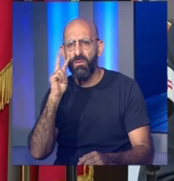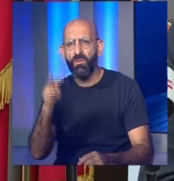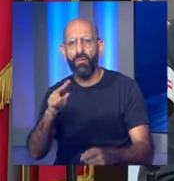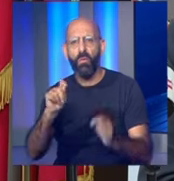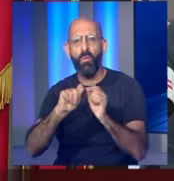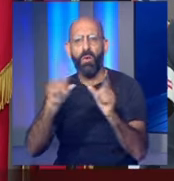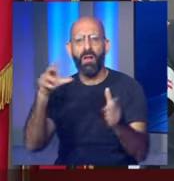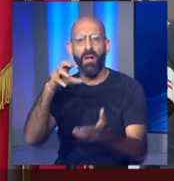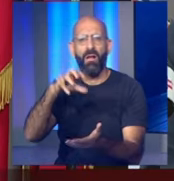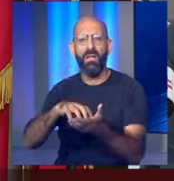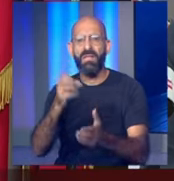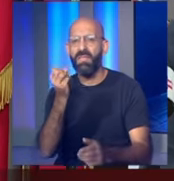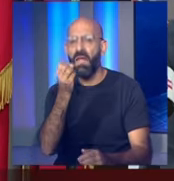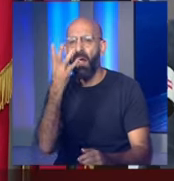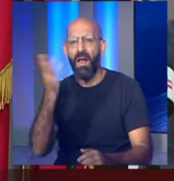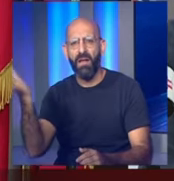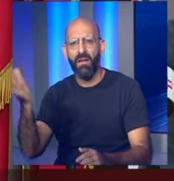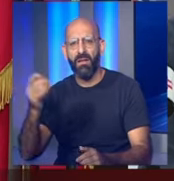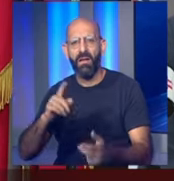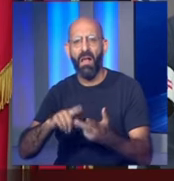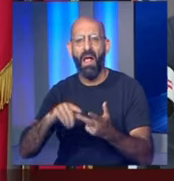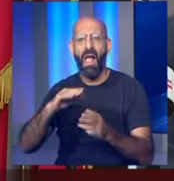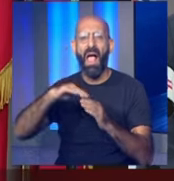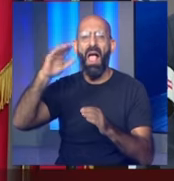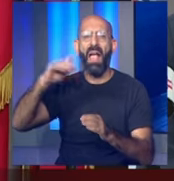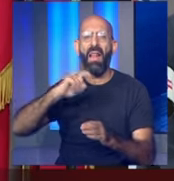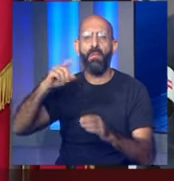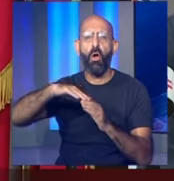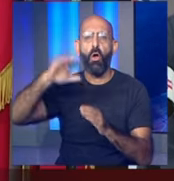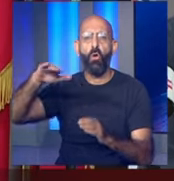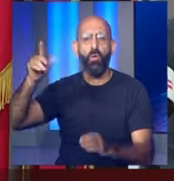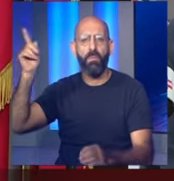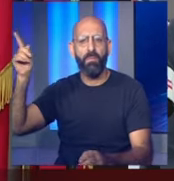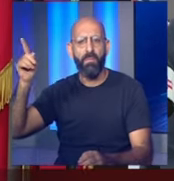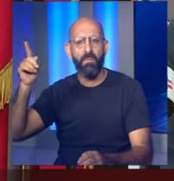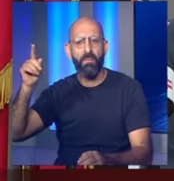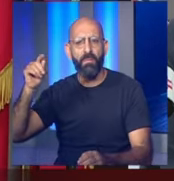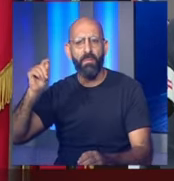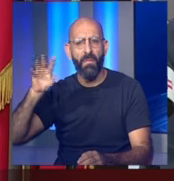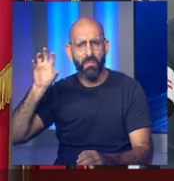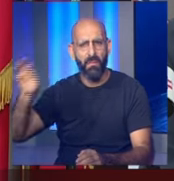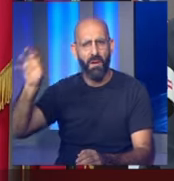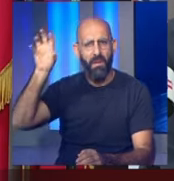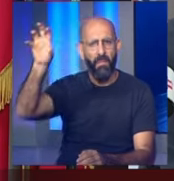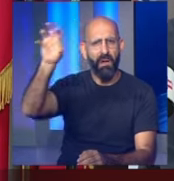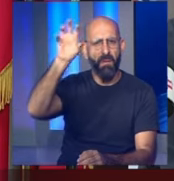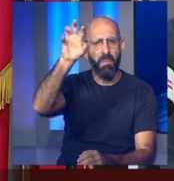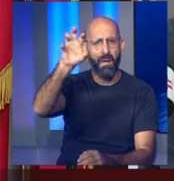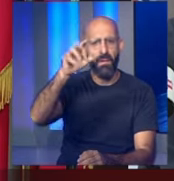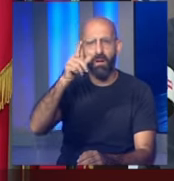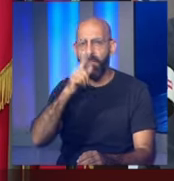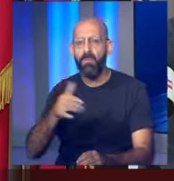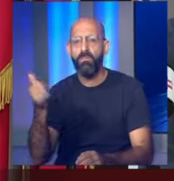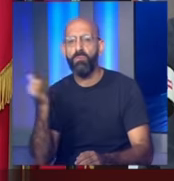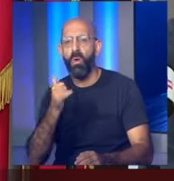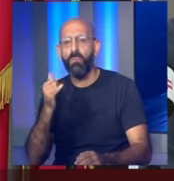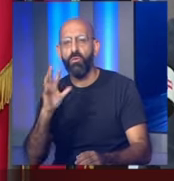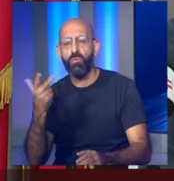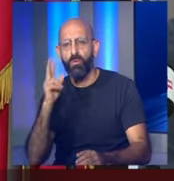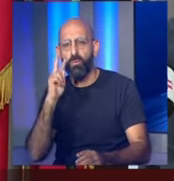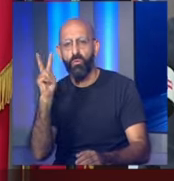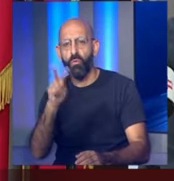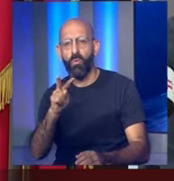بمنطقة حساسة استقبلت نازحين ألا وهي بالجنوب